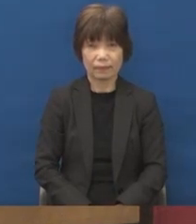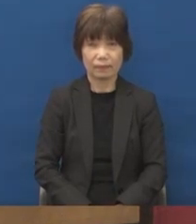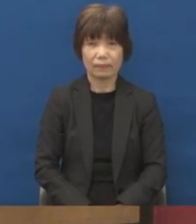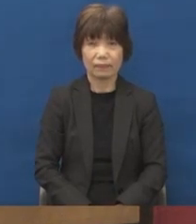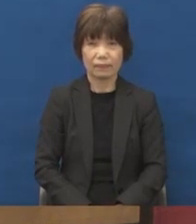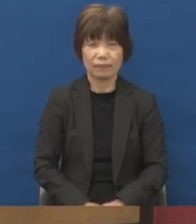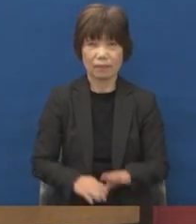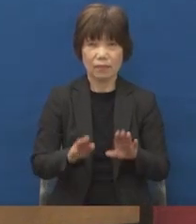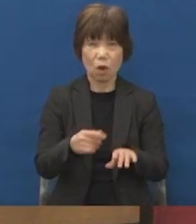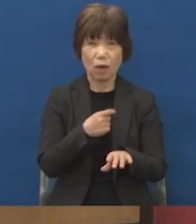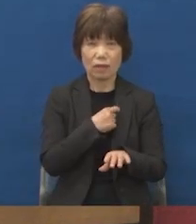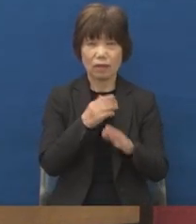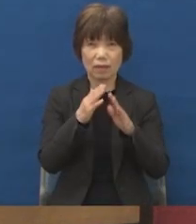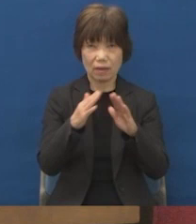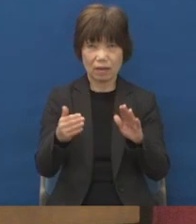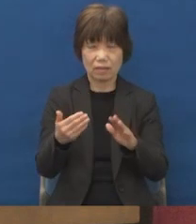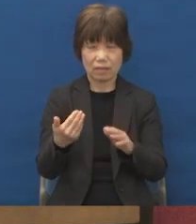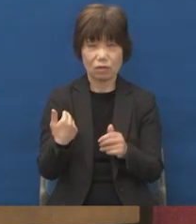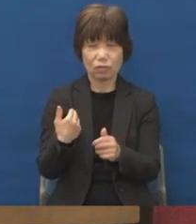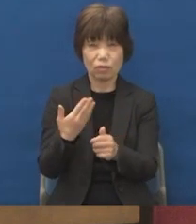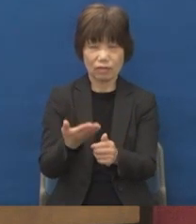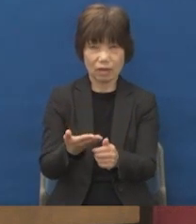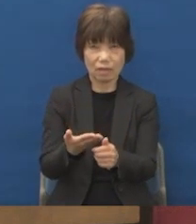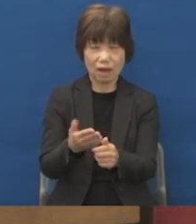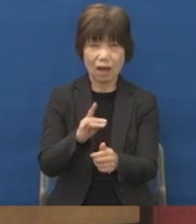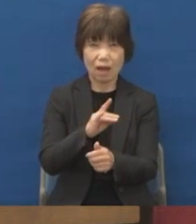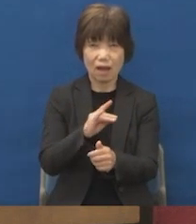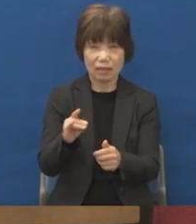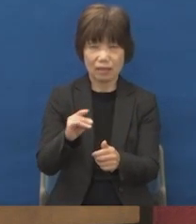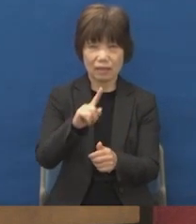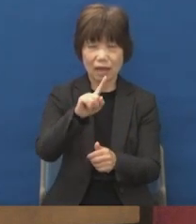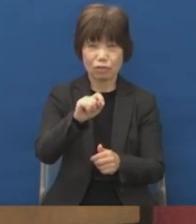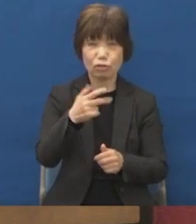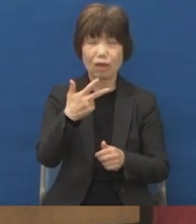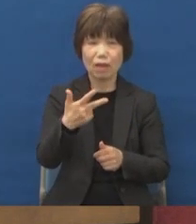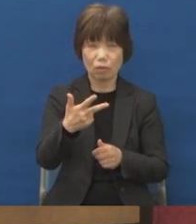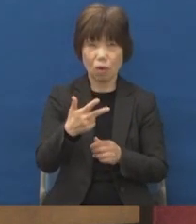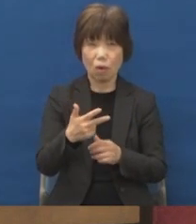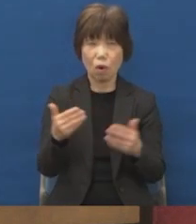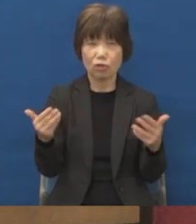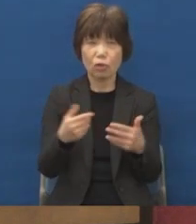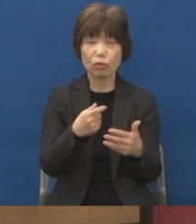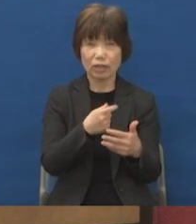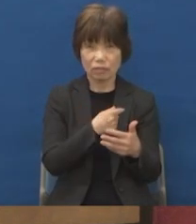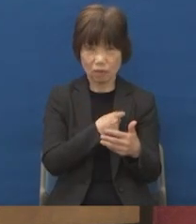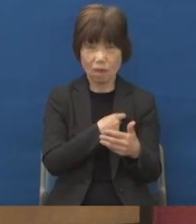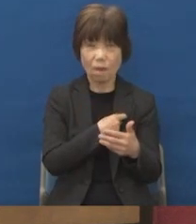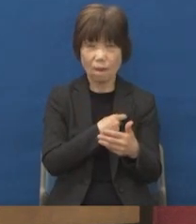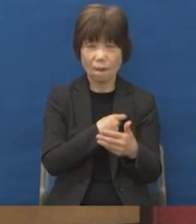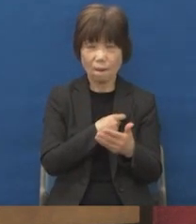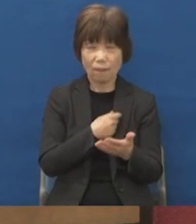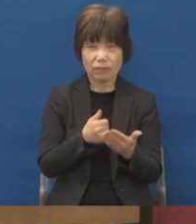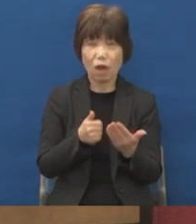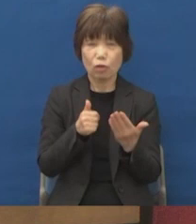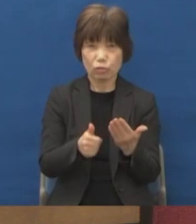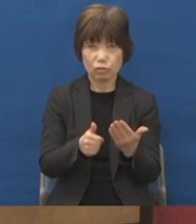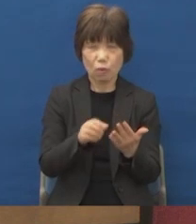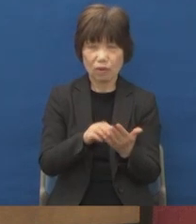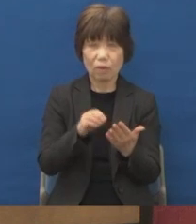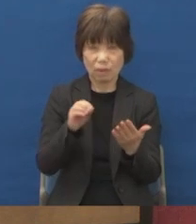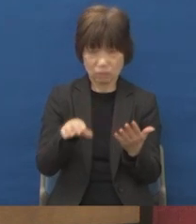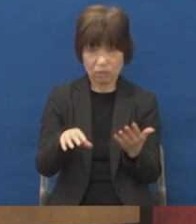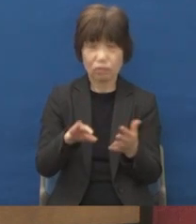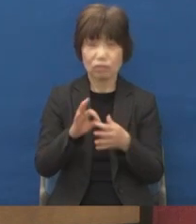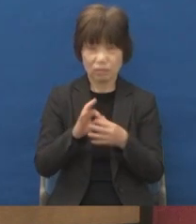本委員会に付託されました議第17号、京都市職員の懲戒免除および職員の賠償責任